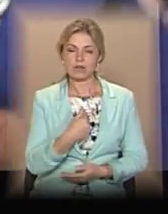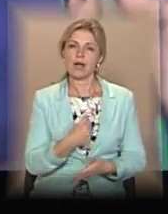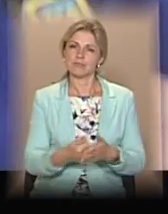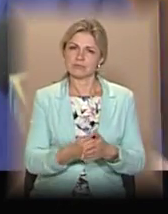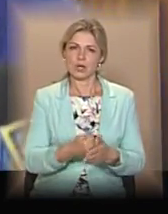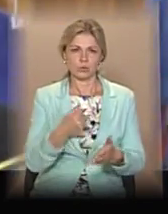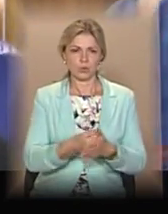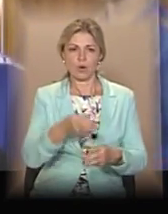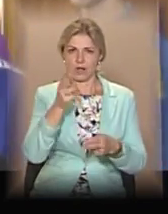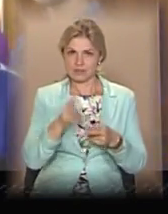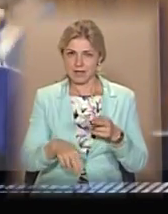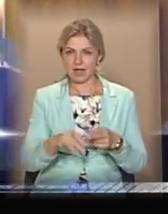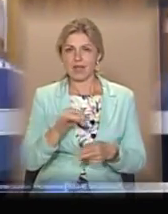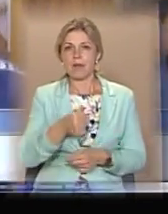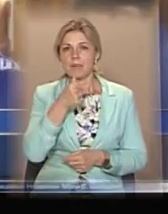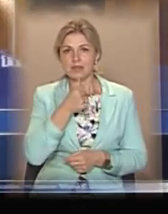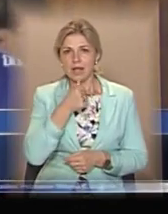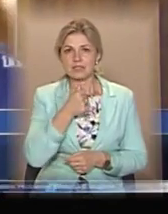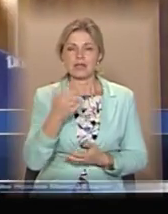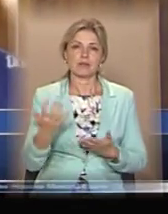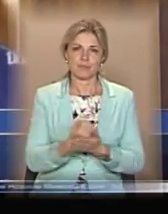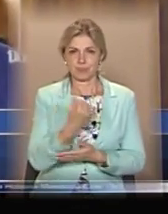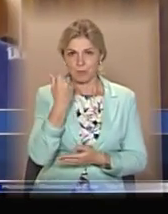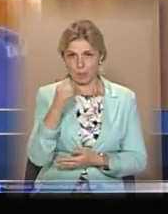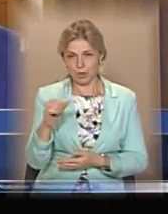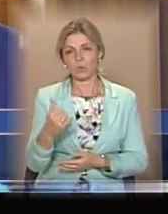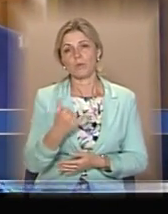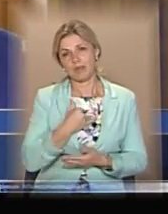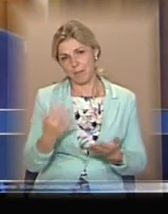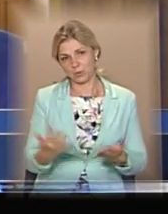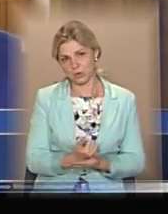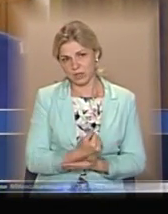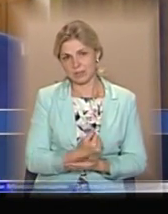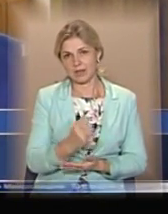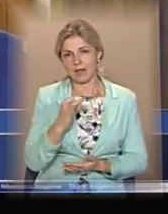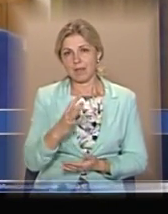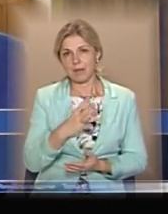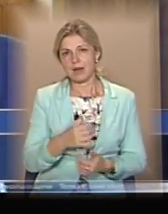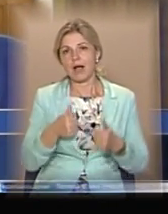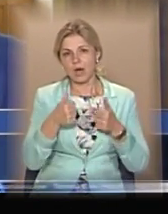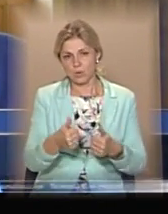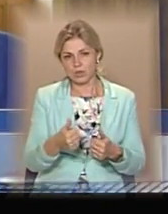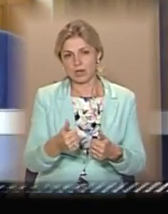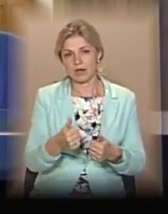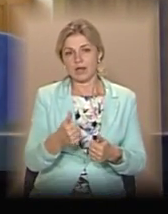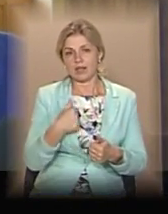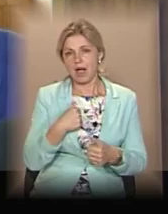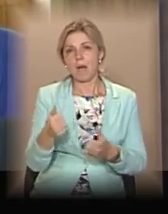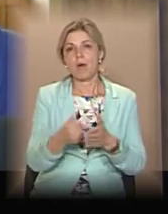кінця. Пытался завоевать победу, и у меня получилось. Соперники были хорошие, я боролся